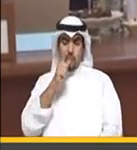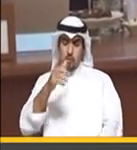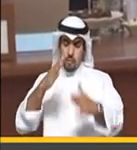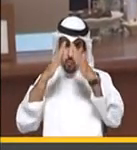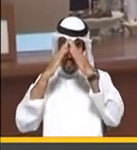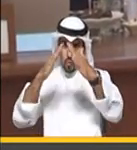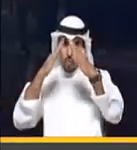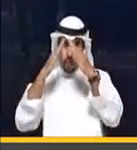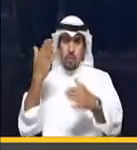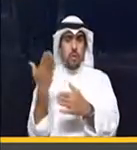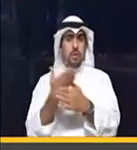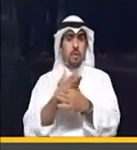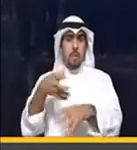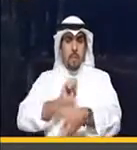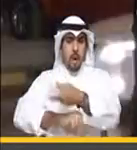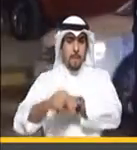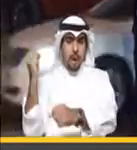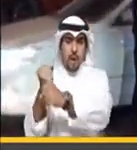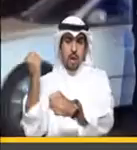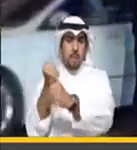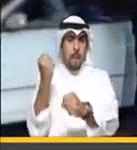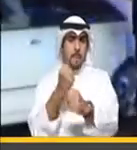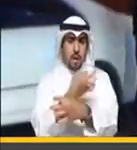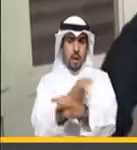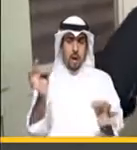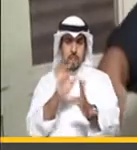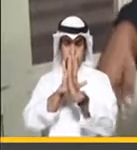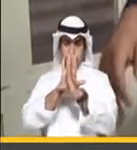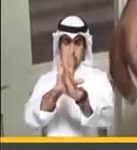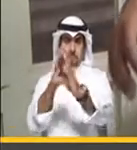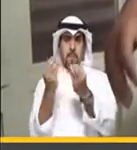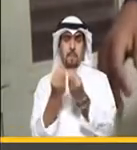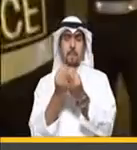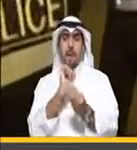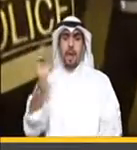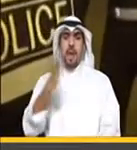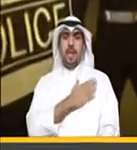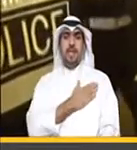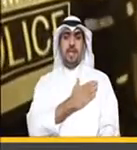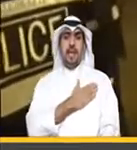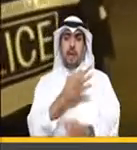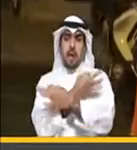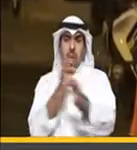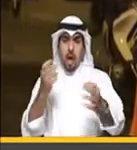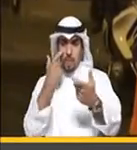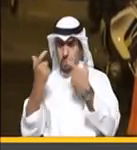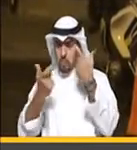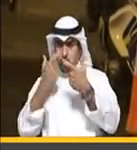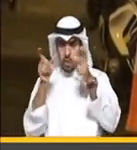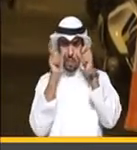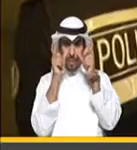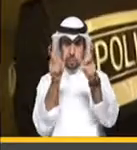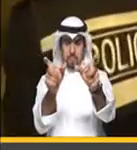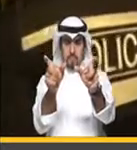الدور الذي بذلته أجهزتها في تأمين الحسينيات، مما لاقى تقدير وثناء